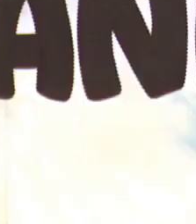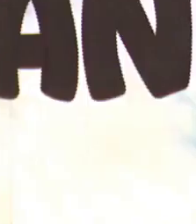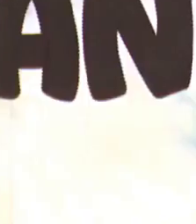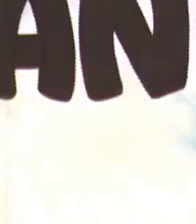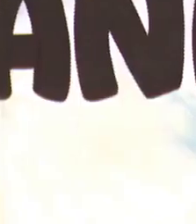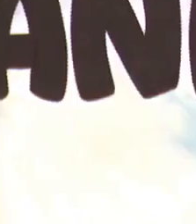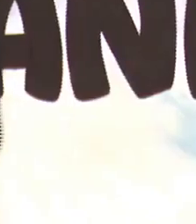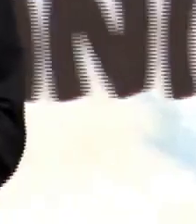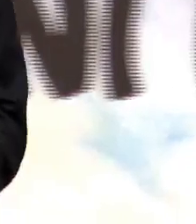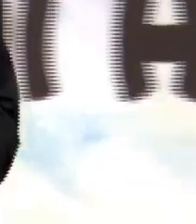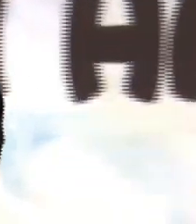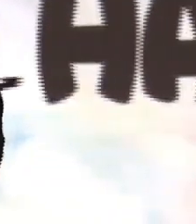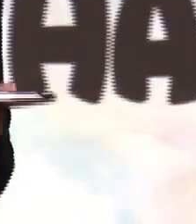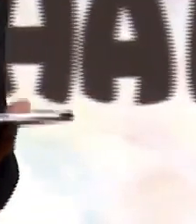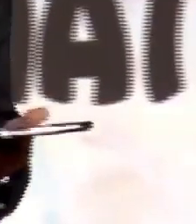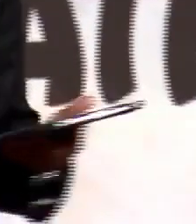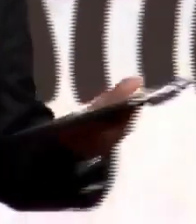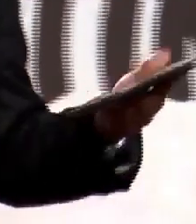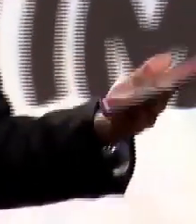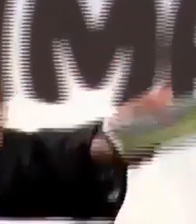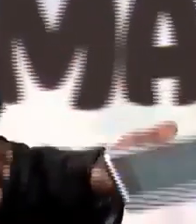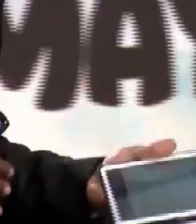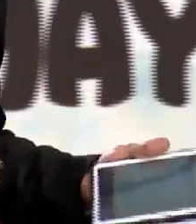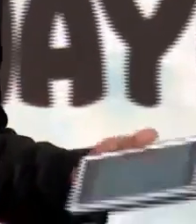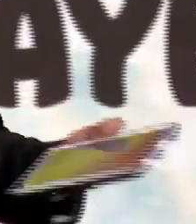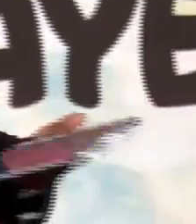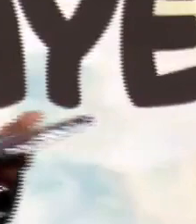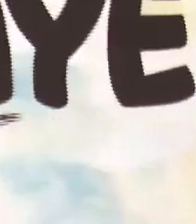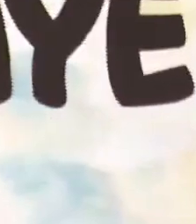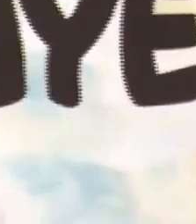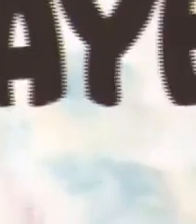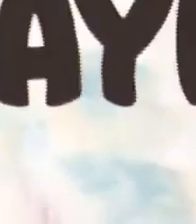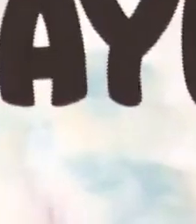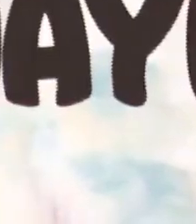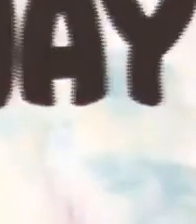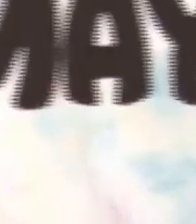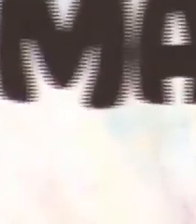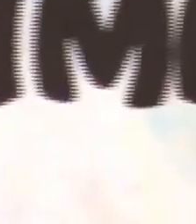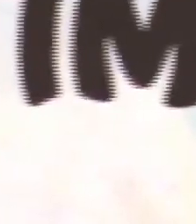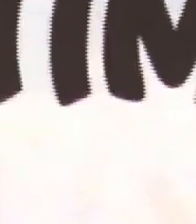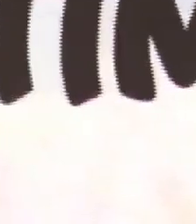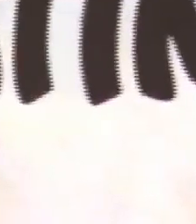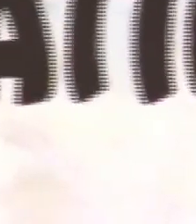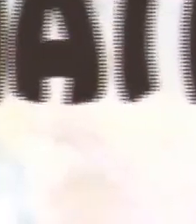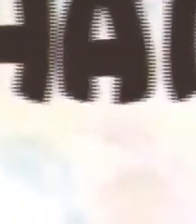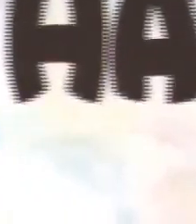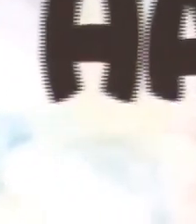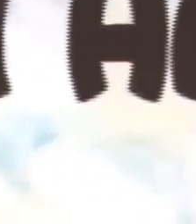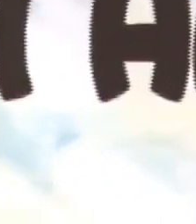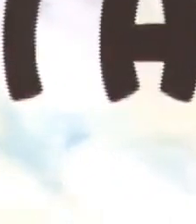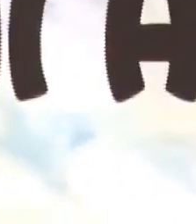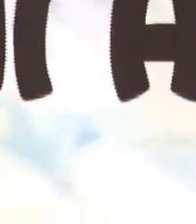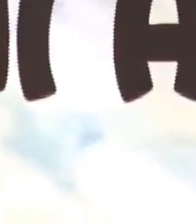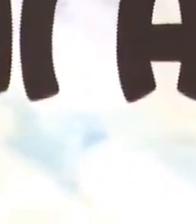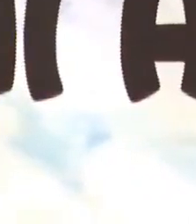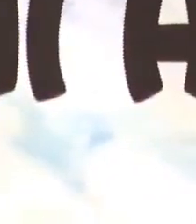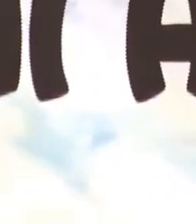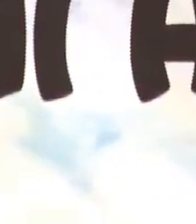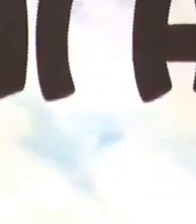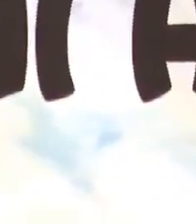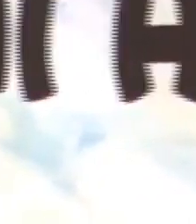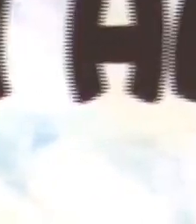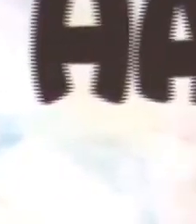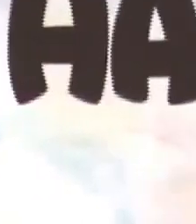Sodoma. Baadaye akajikuta yuko ndani ya Sodoma. Lakini alipofika Sodoma, kwa sababu ya imani